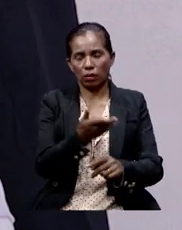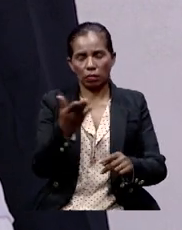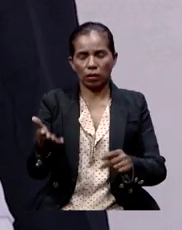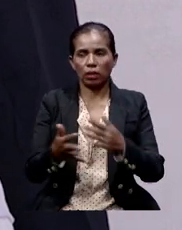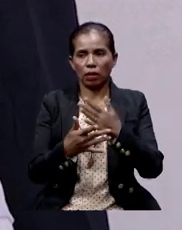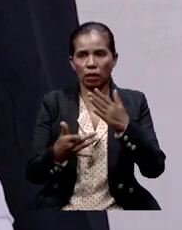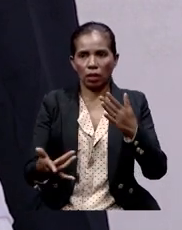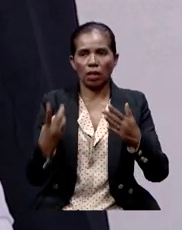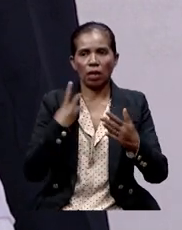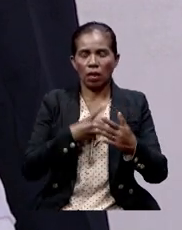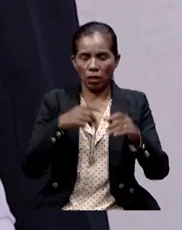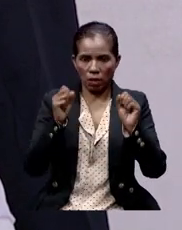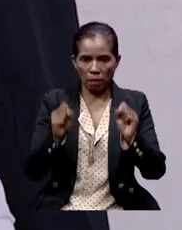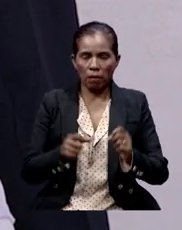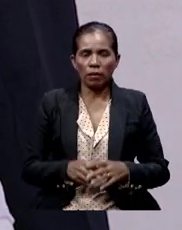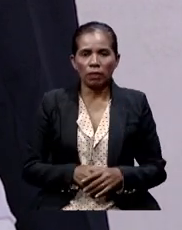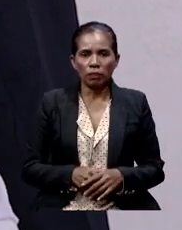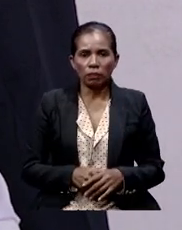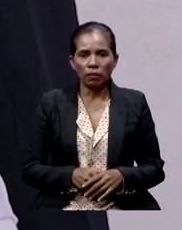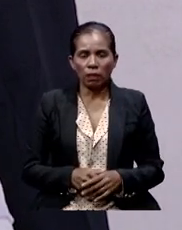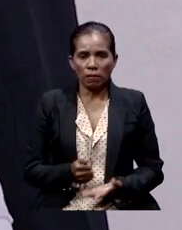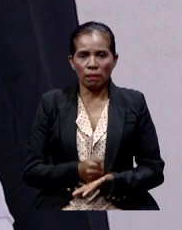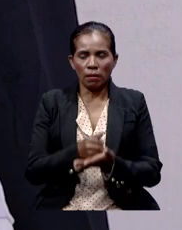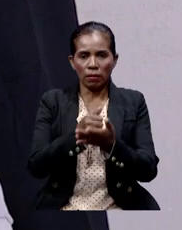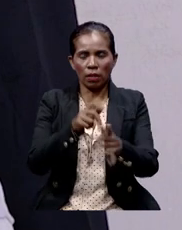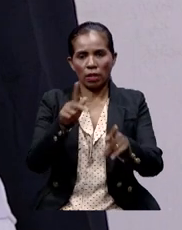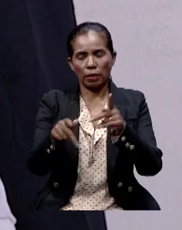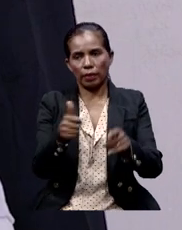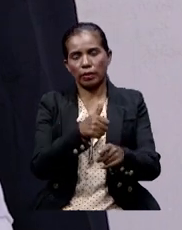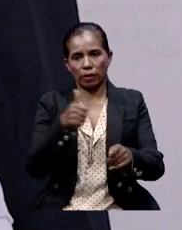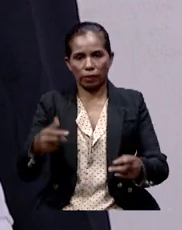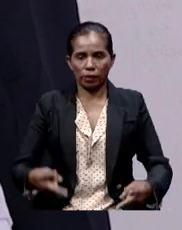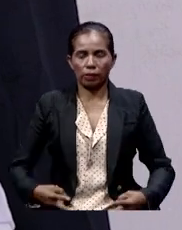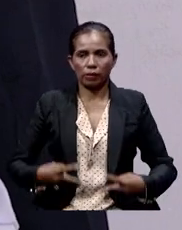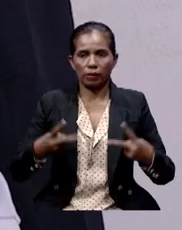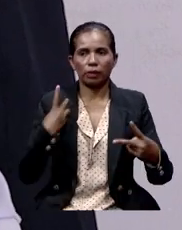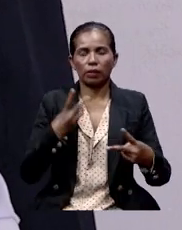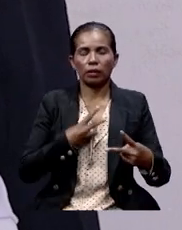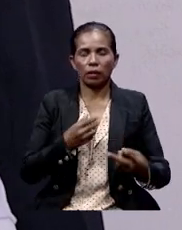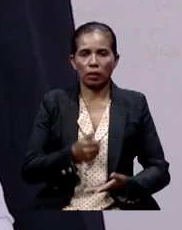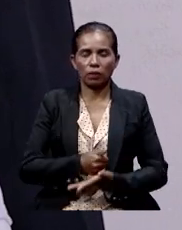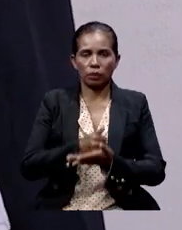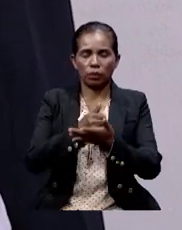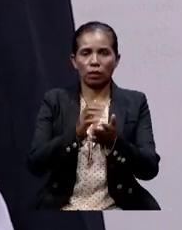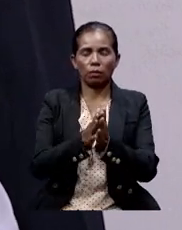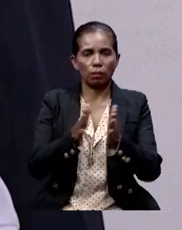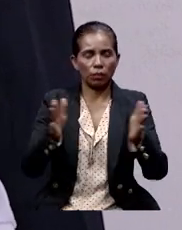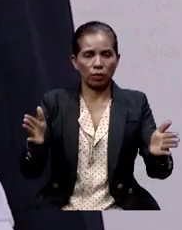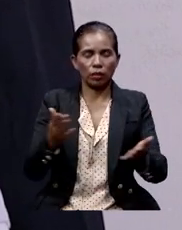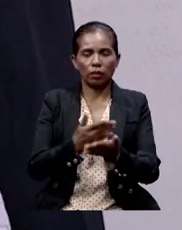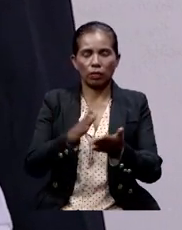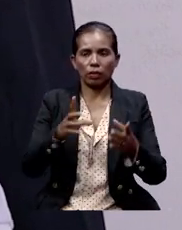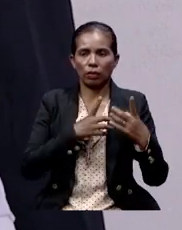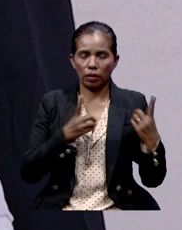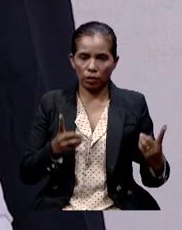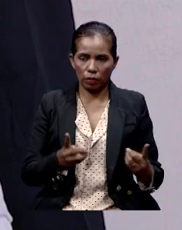ranne ita bele salva ema seluk nia vida ita halo karida de bot ita fahaita nia domin